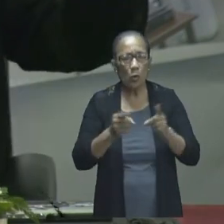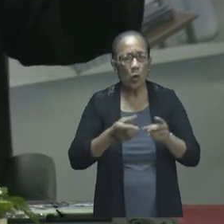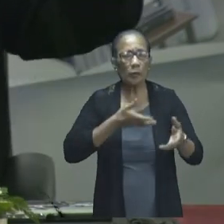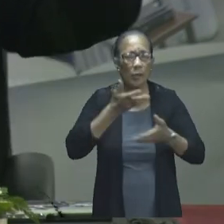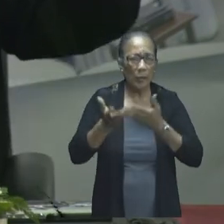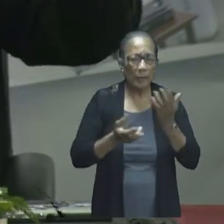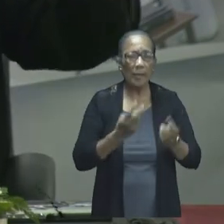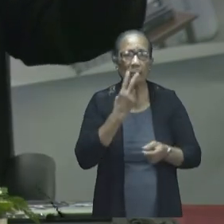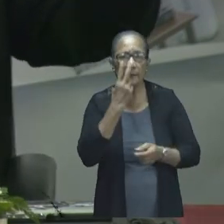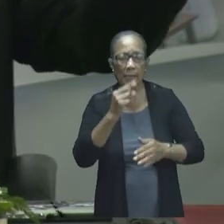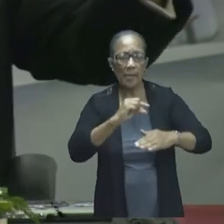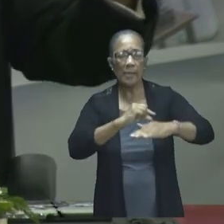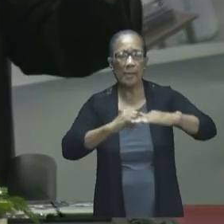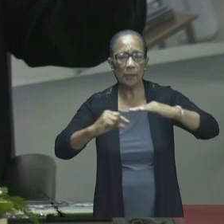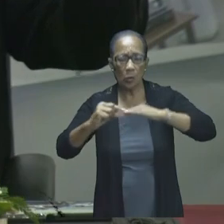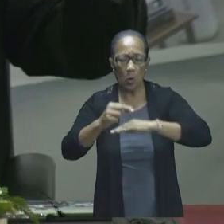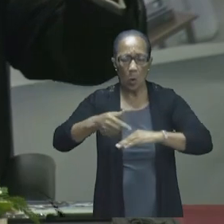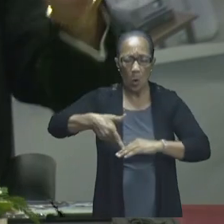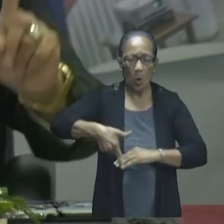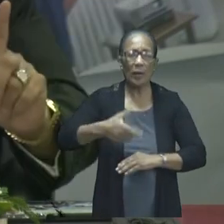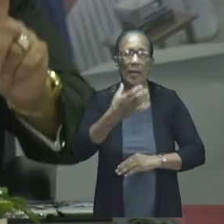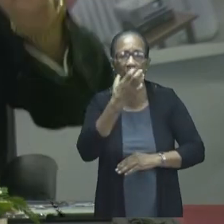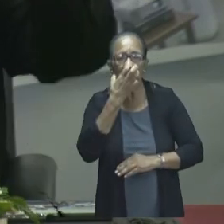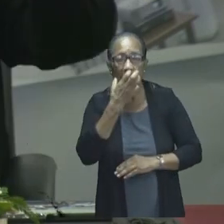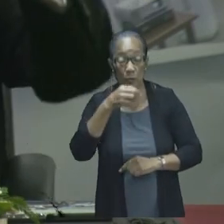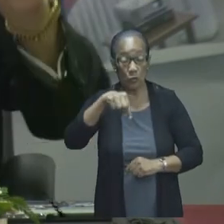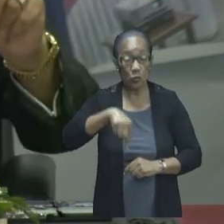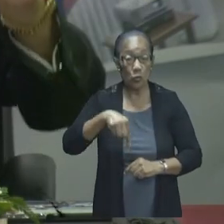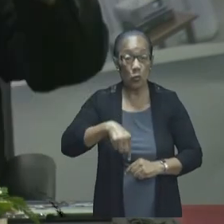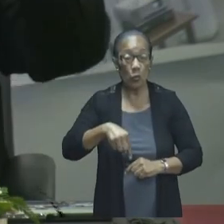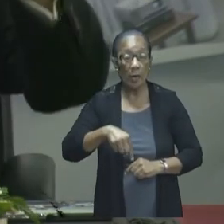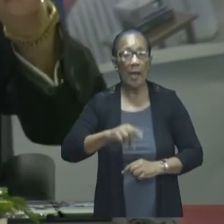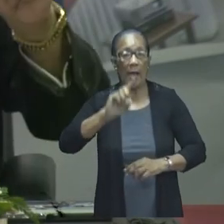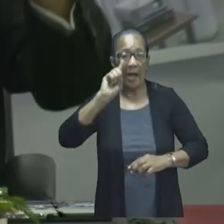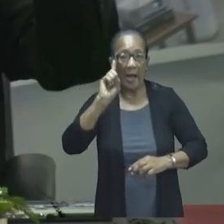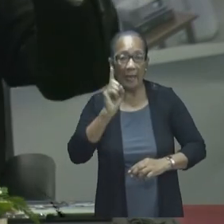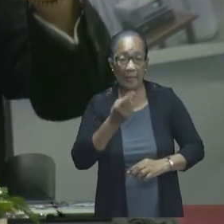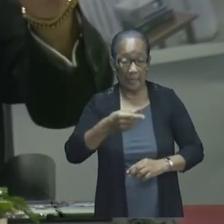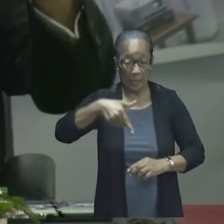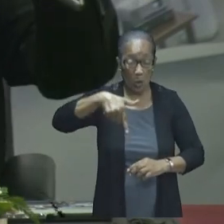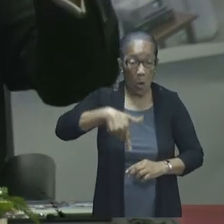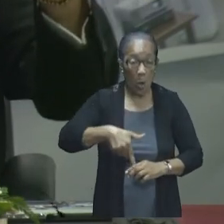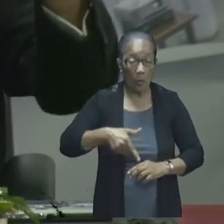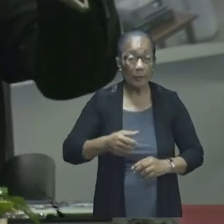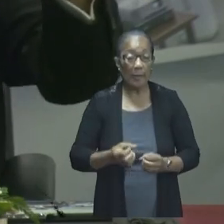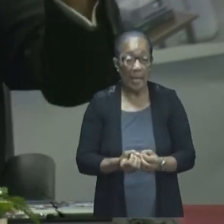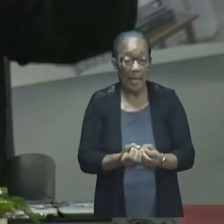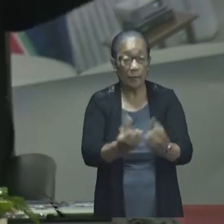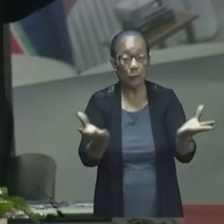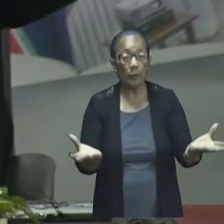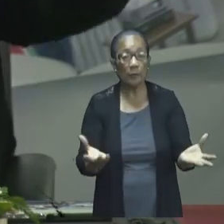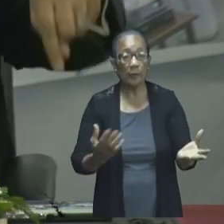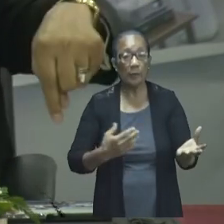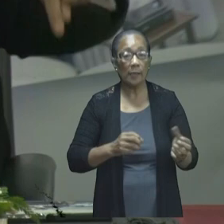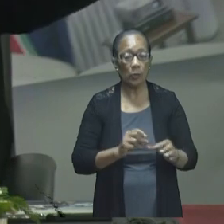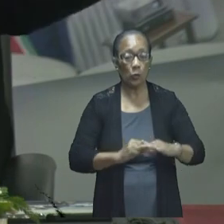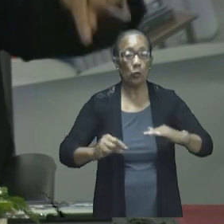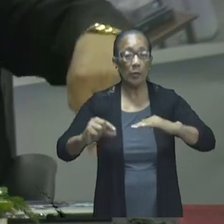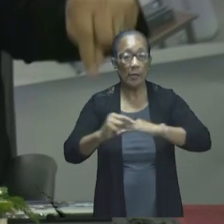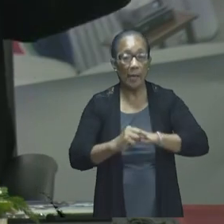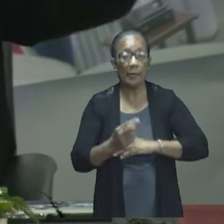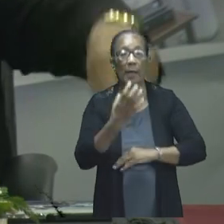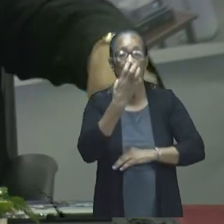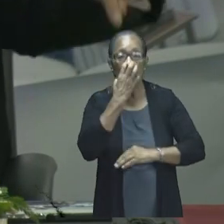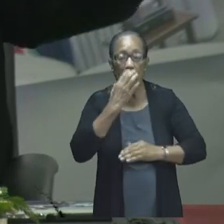guyana hoi henk guess is en top dit moment wordt alleen maar alle geëxploiteerd in guyana dj's wordt